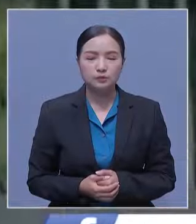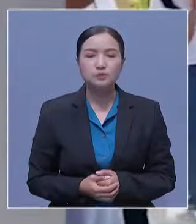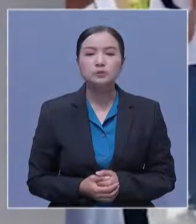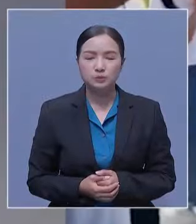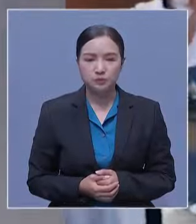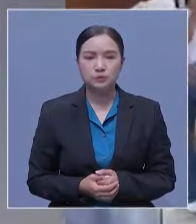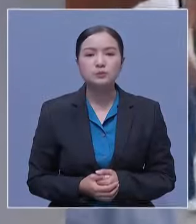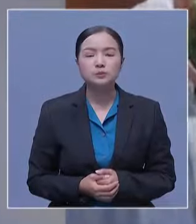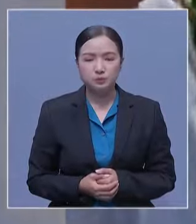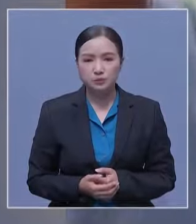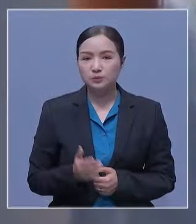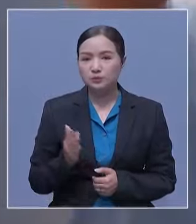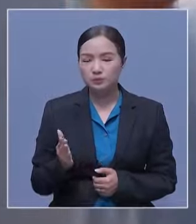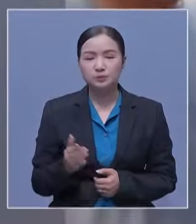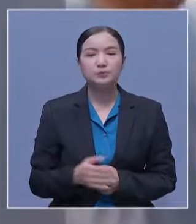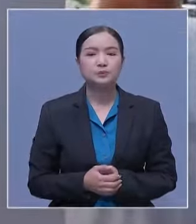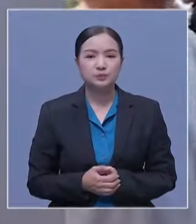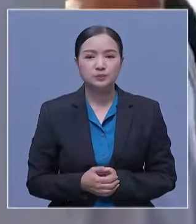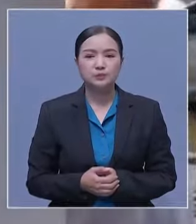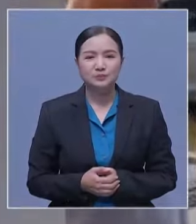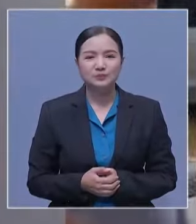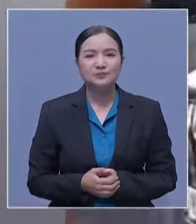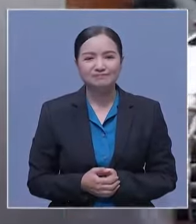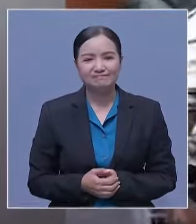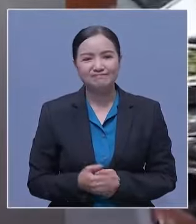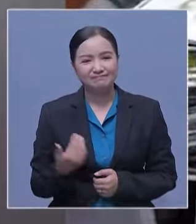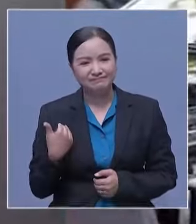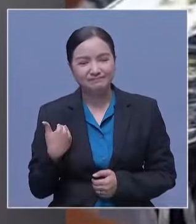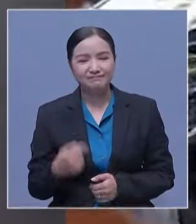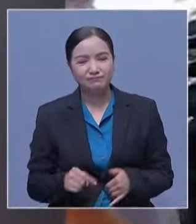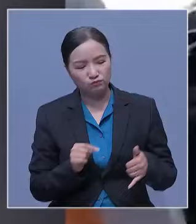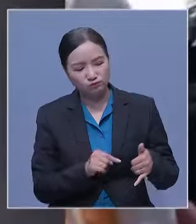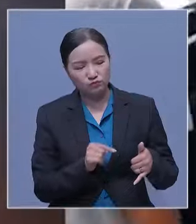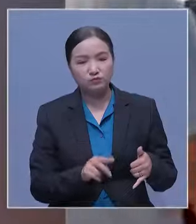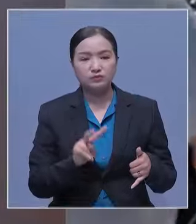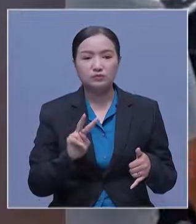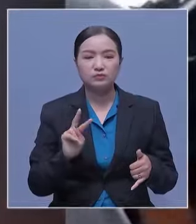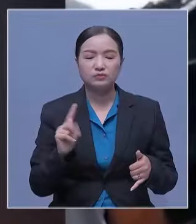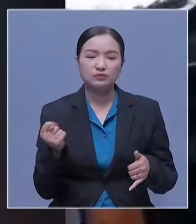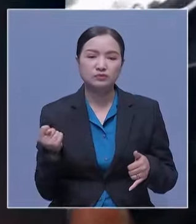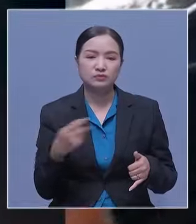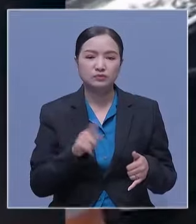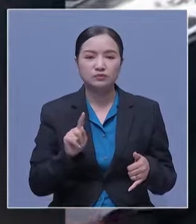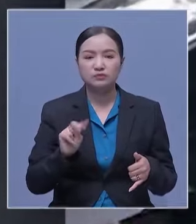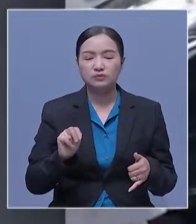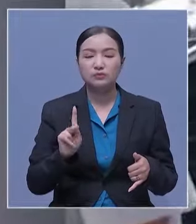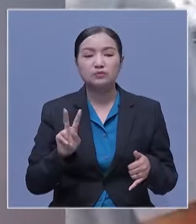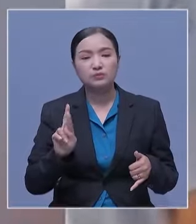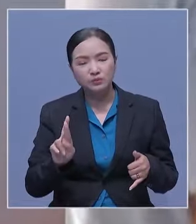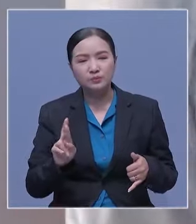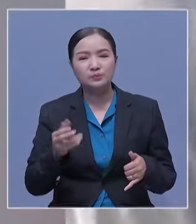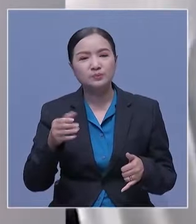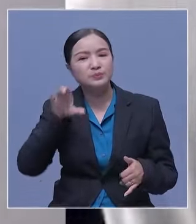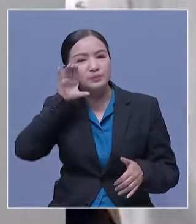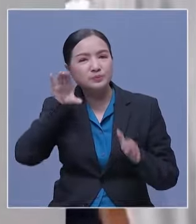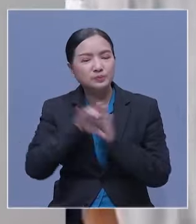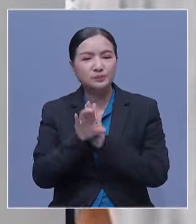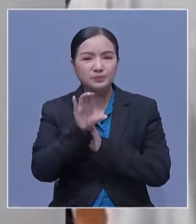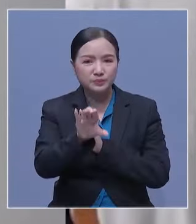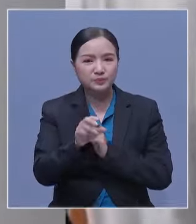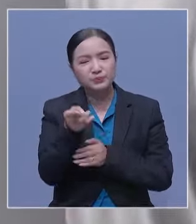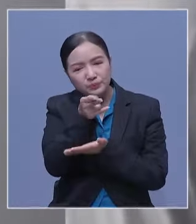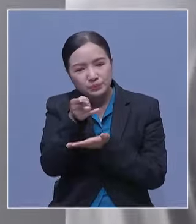ากตำแหน่งนายกคือก็ต้องบอกว่าเป็นคุณธนกรนี่แหละที่มักจะเป็นคนออกมาเคลื่อนไหวอ่ะโพสต์รูปบ้างโพสต์คลิปบ้